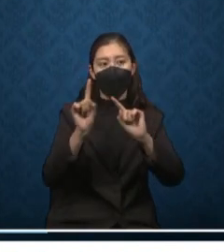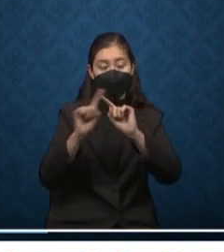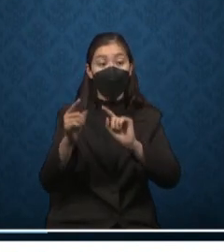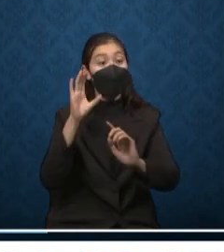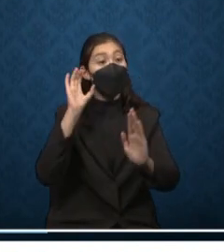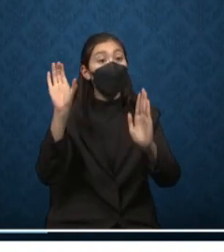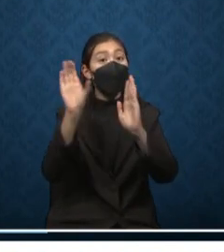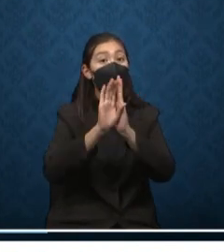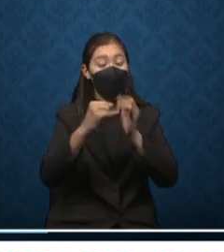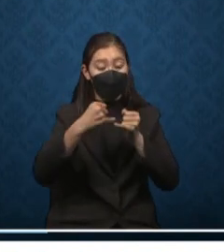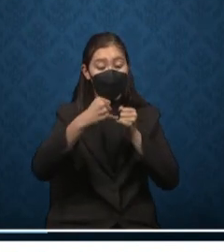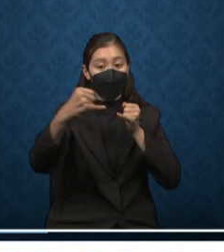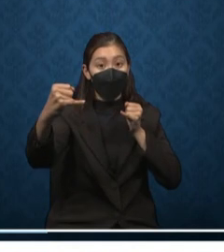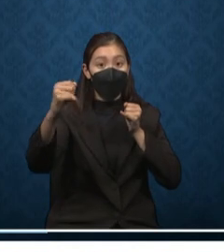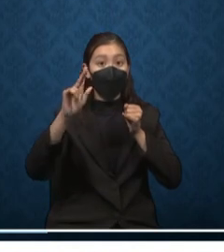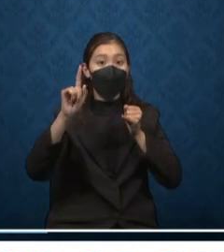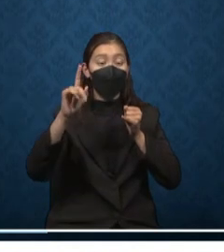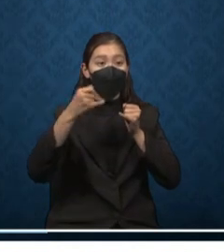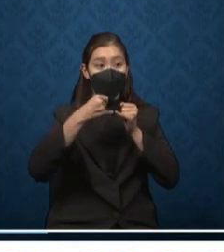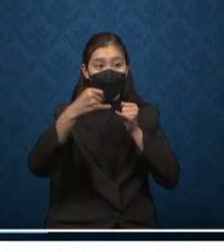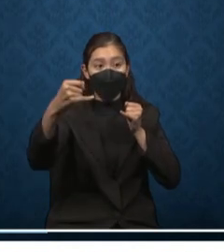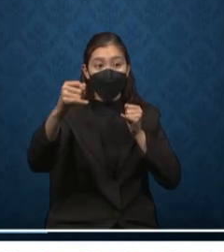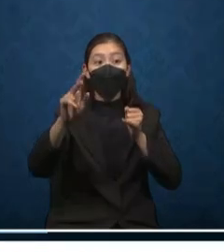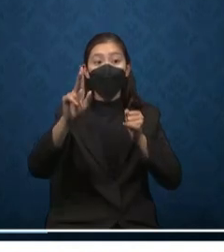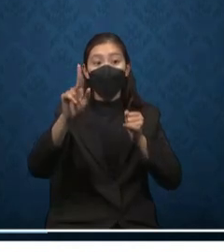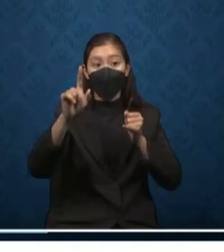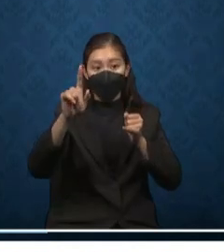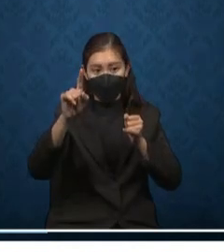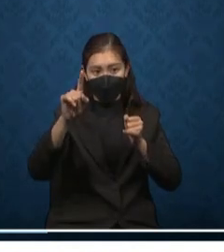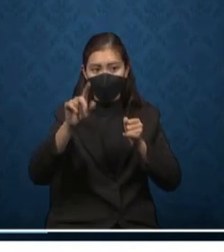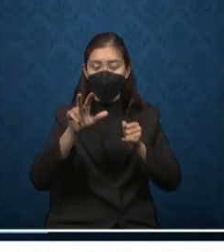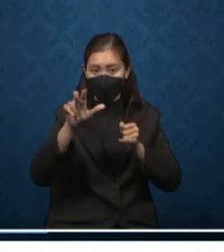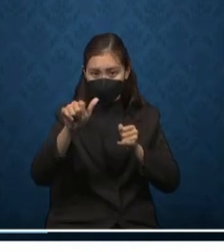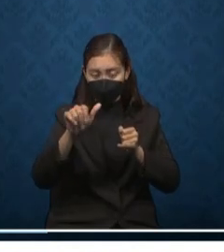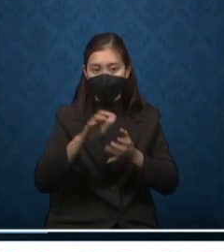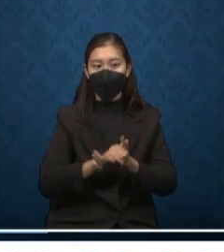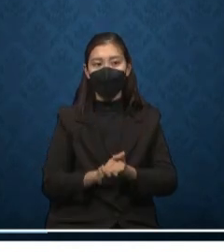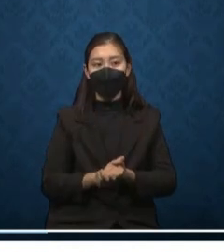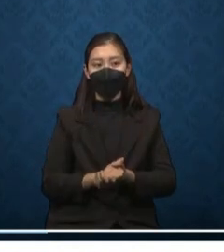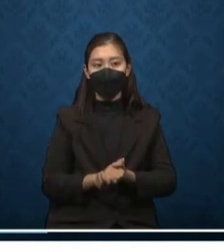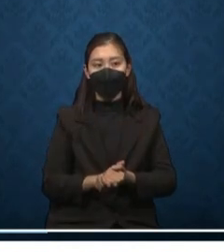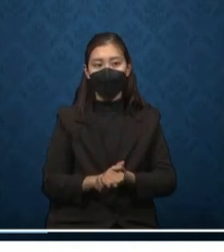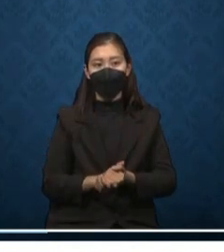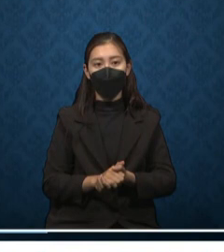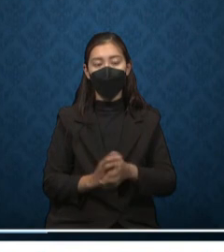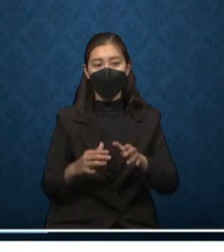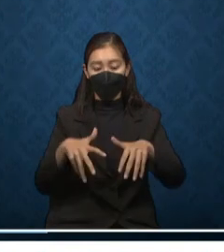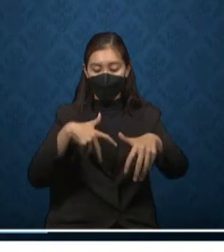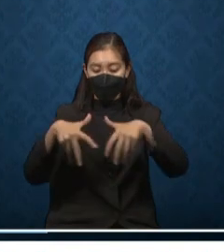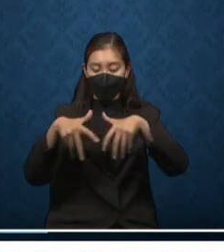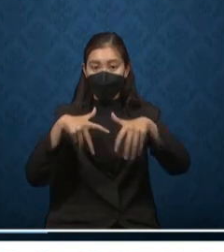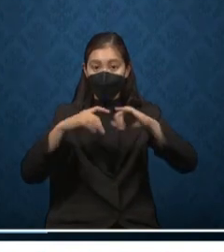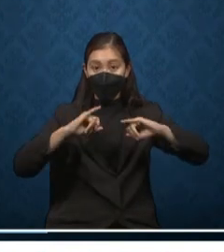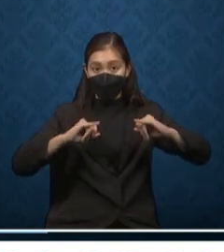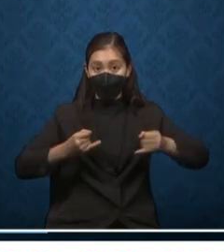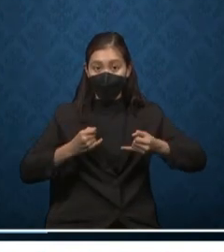จากบนเครื่องบินนะครับมองลงมาจะเห็นว่าที่ดินที่เป็นพื้นที่ครอบครองของราษฎรซึ่ง